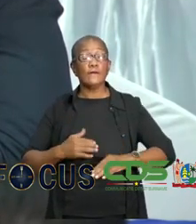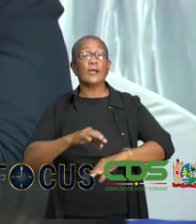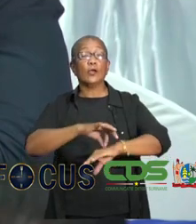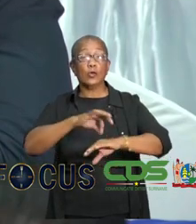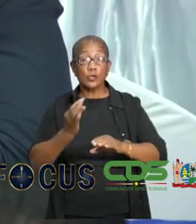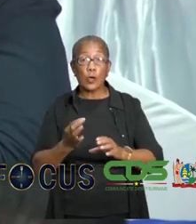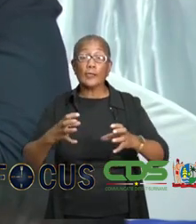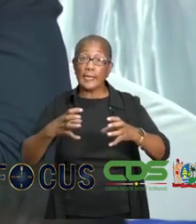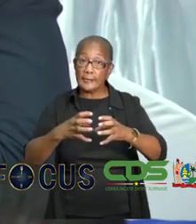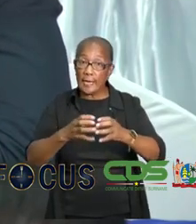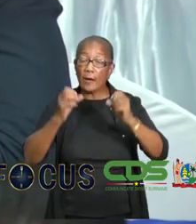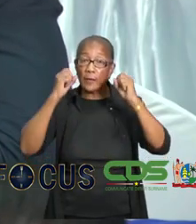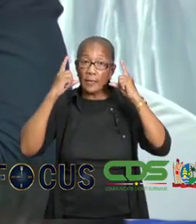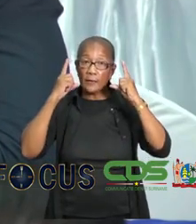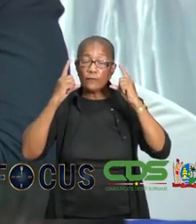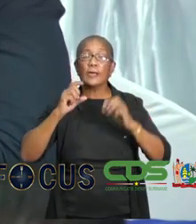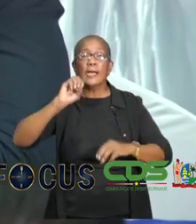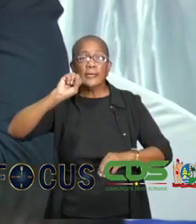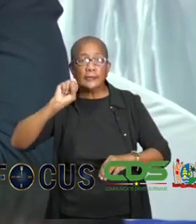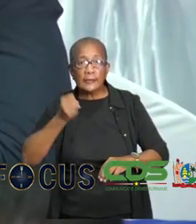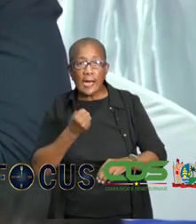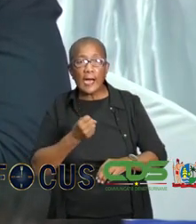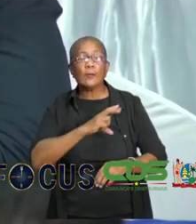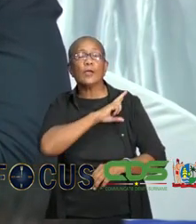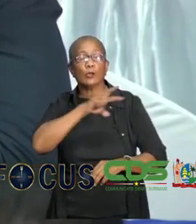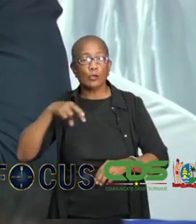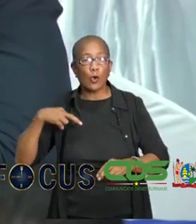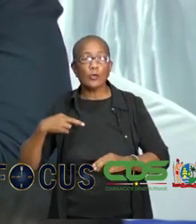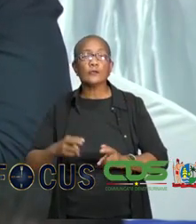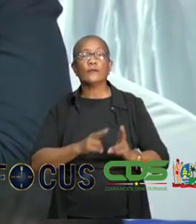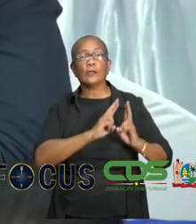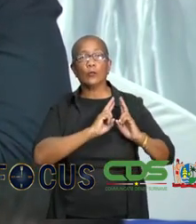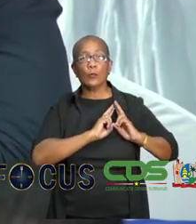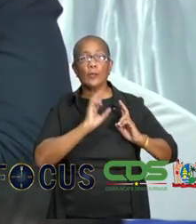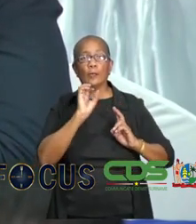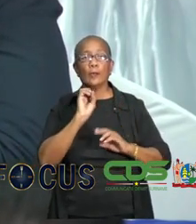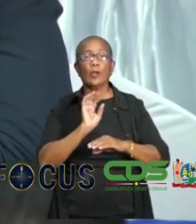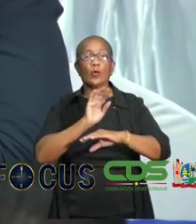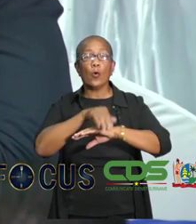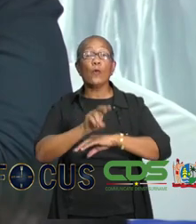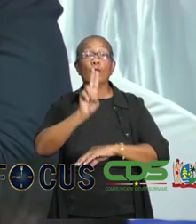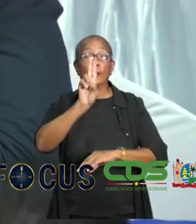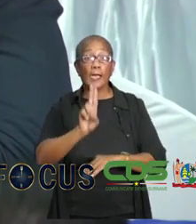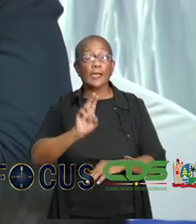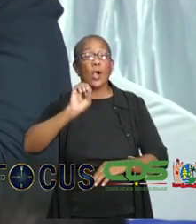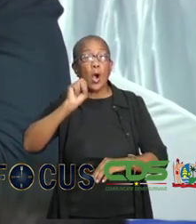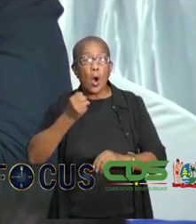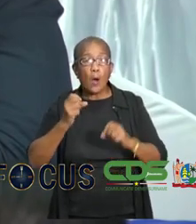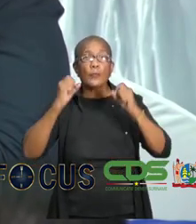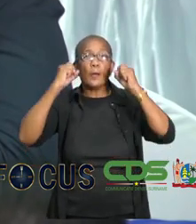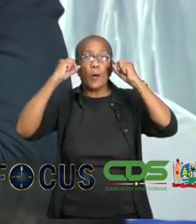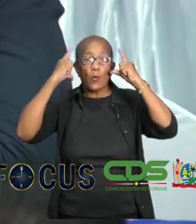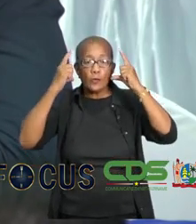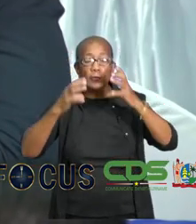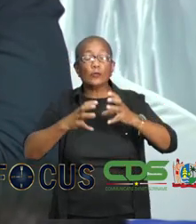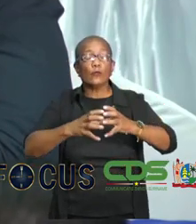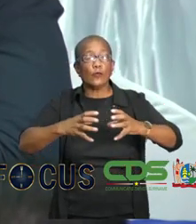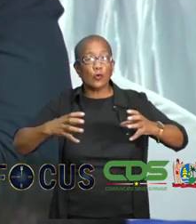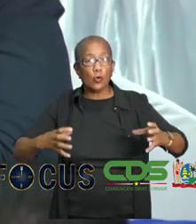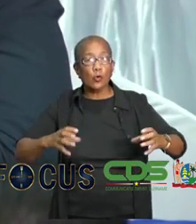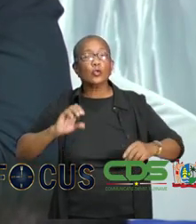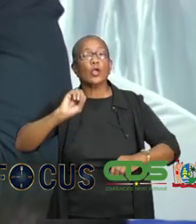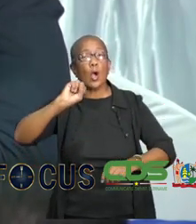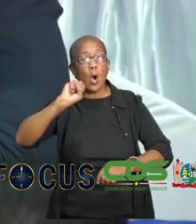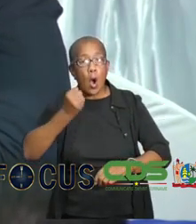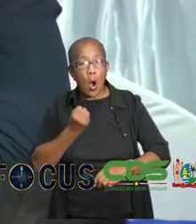de samenleving. Dus daarom is het onze verantwoordelijkheid als overheid om zoveel mogelijk het bewustzijn te vergroten om het vaccin